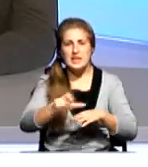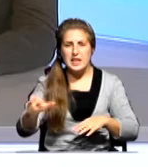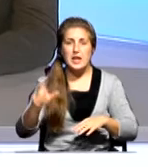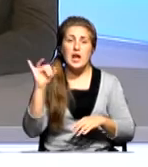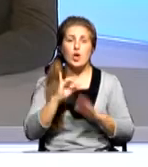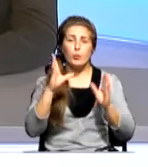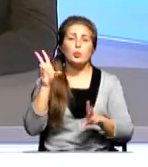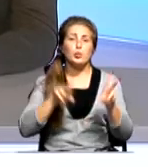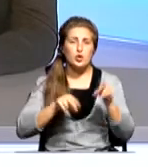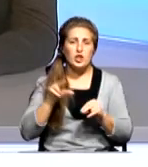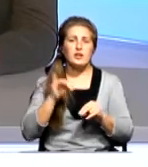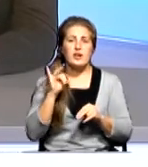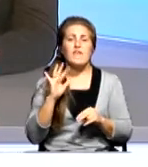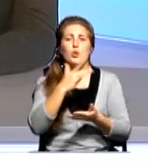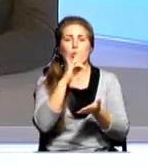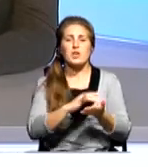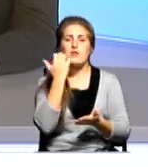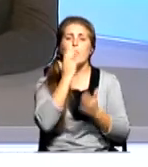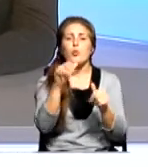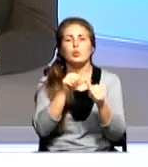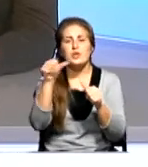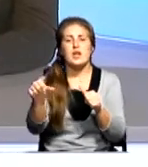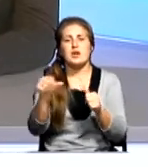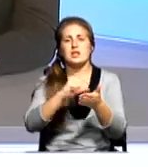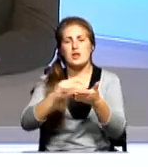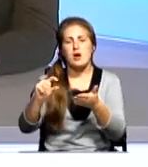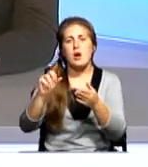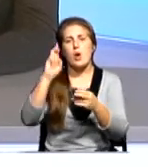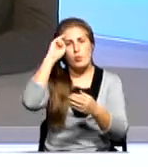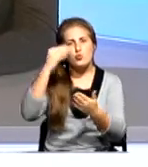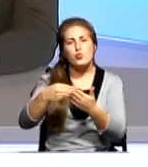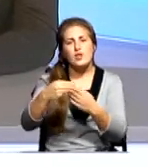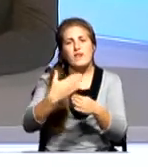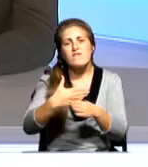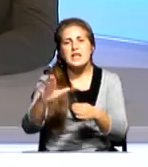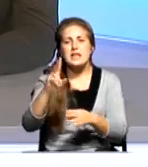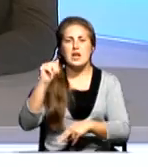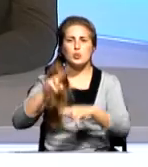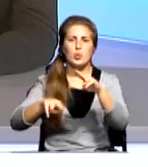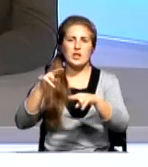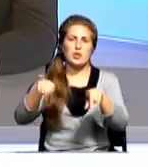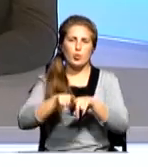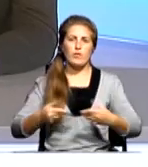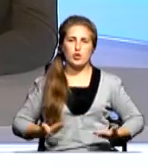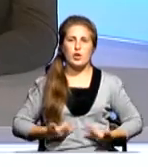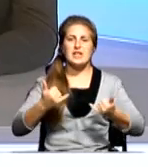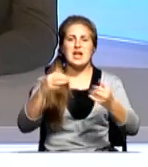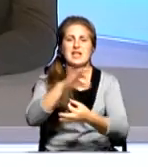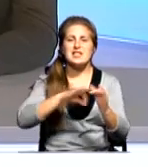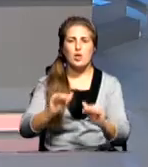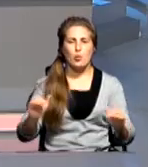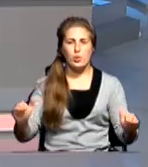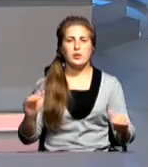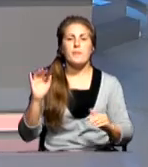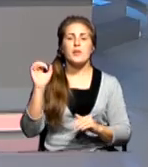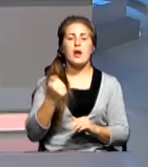она будет учтено я все и в городе симферополь будет отдельная строка бюджета выделено на строительство такого жилья для сирот вот